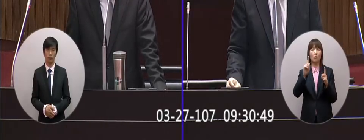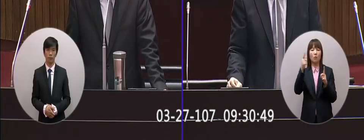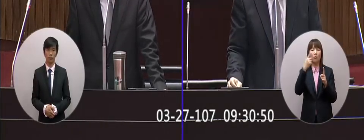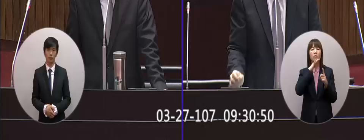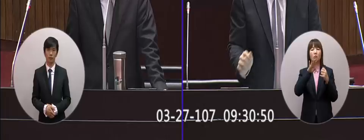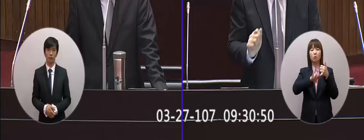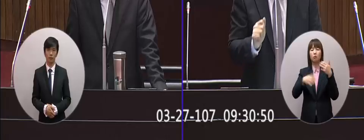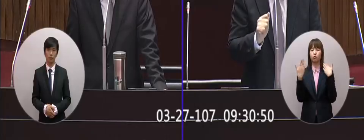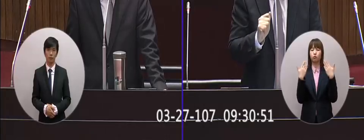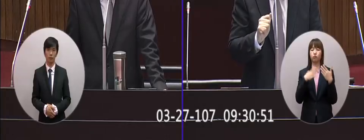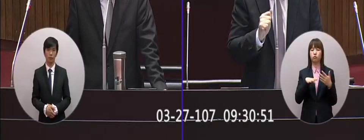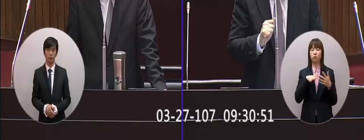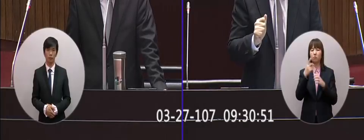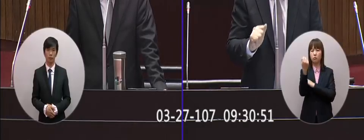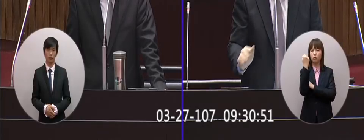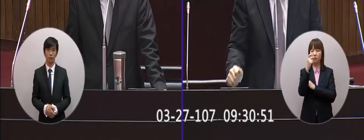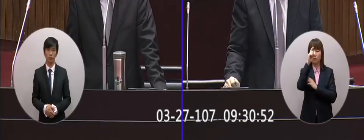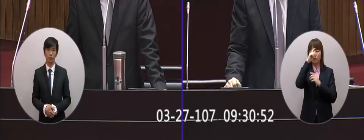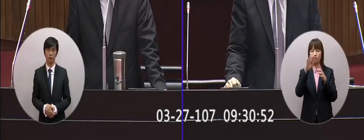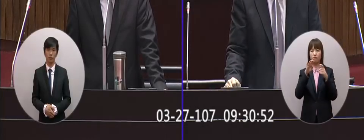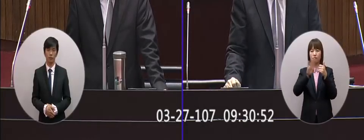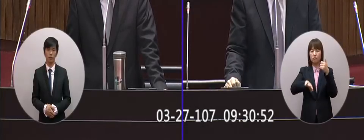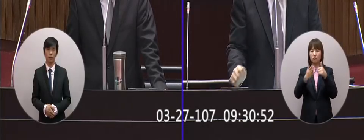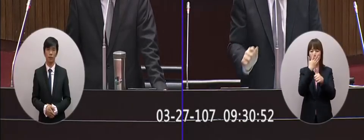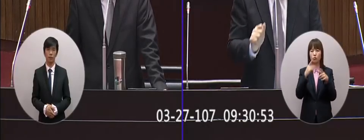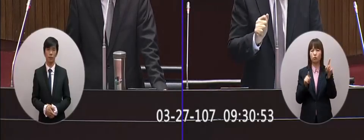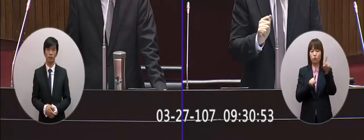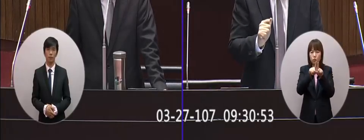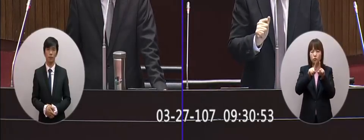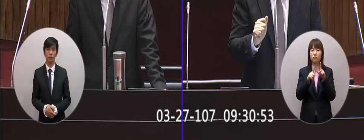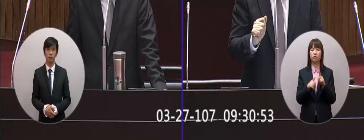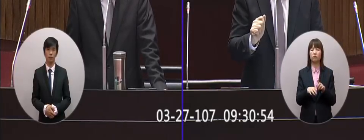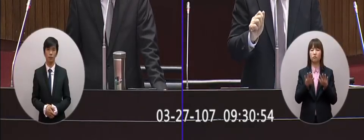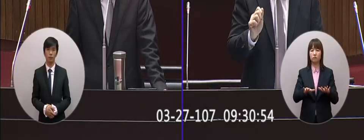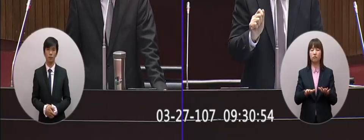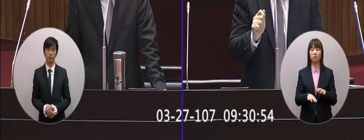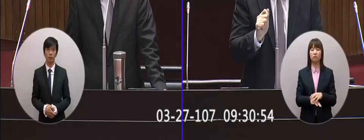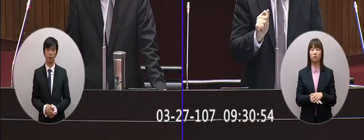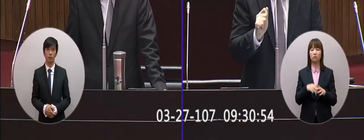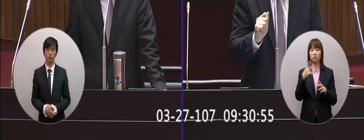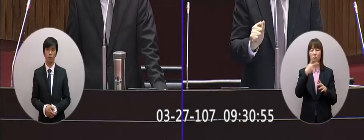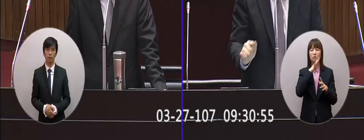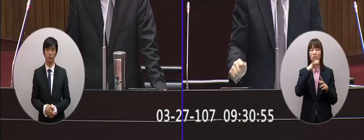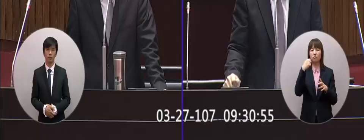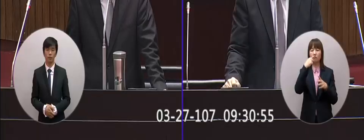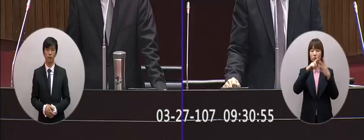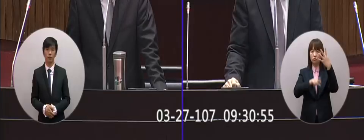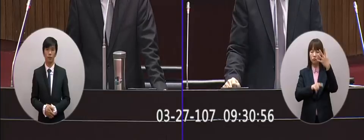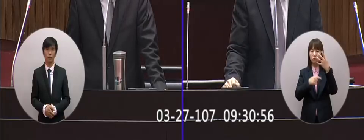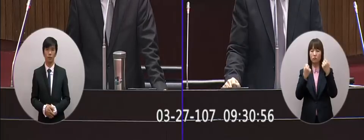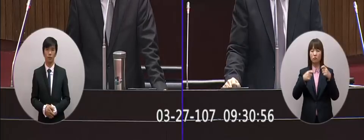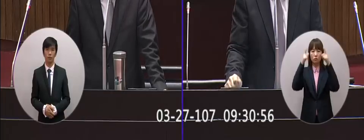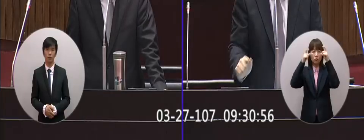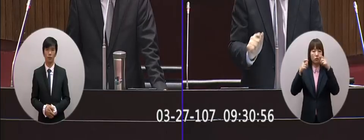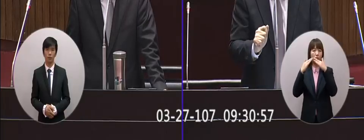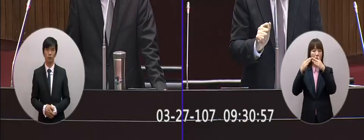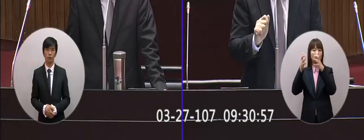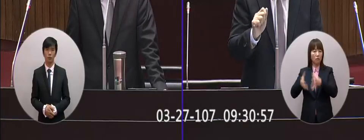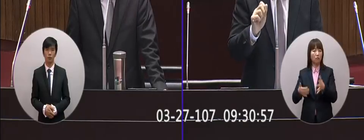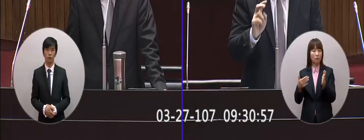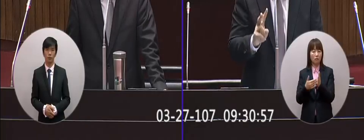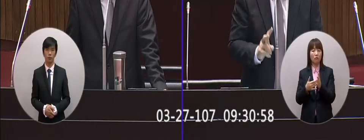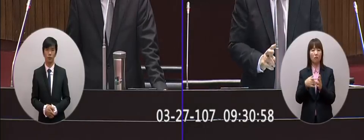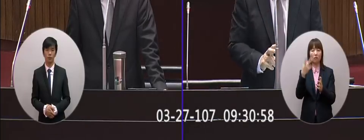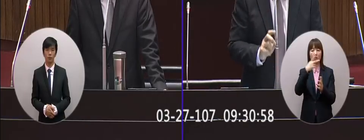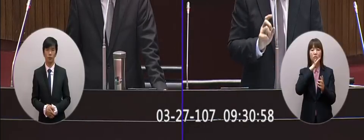其实相当清楚了。那我们努力也希望缩减南北的一个差距。那现在其实除了海委会四月份在高雄成立以外，其